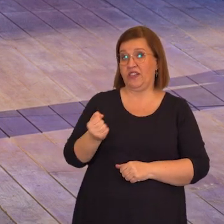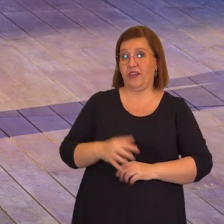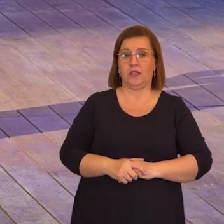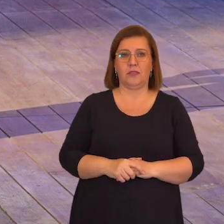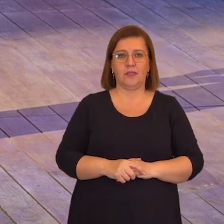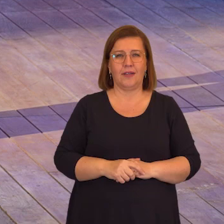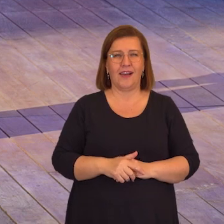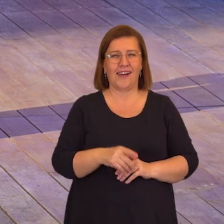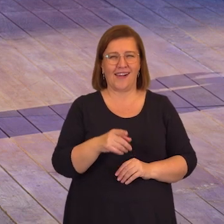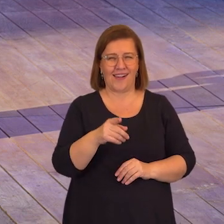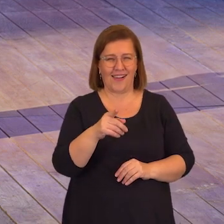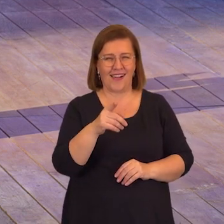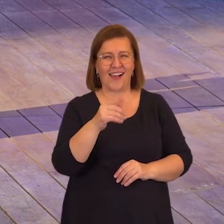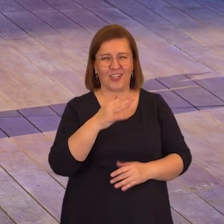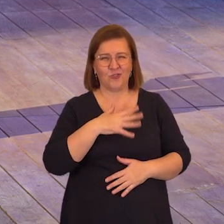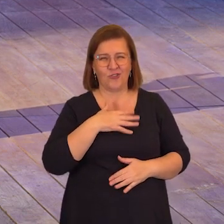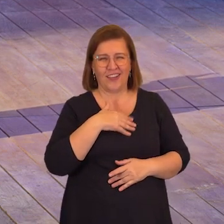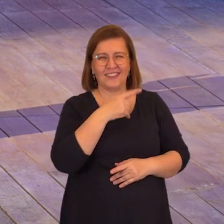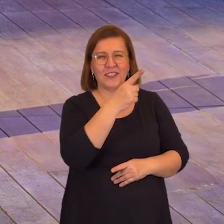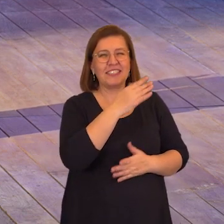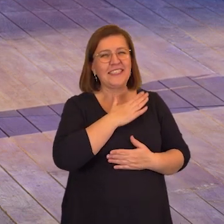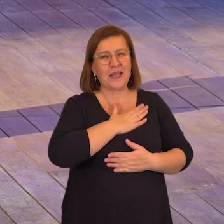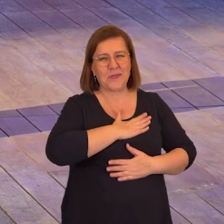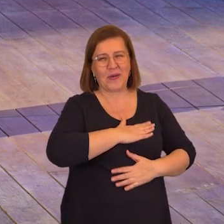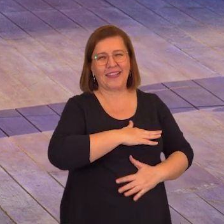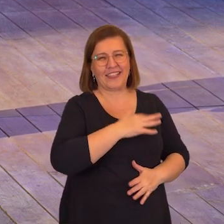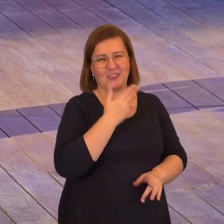Czujecie ten życzliwy i sympatyczny klimat?